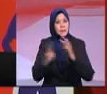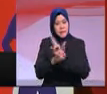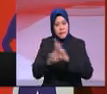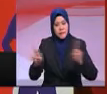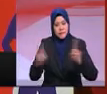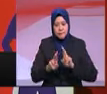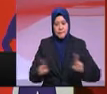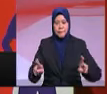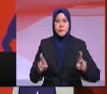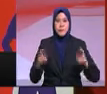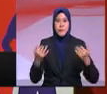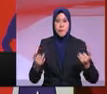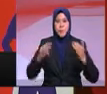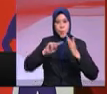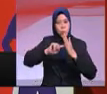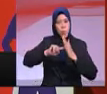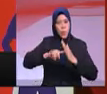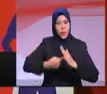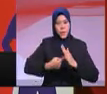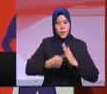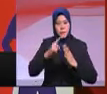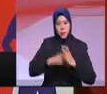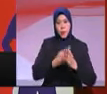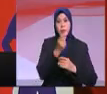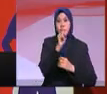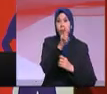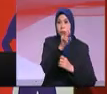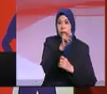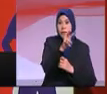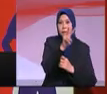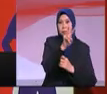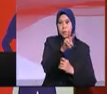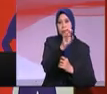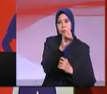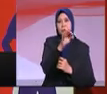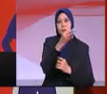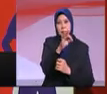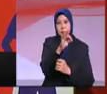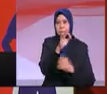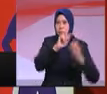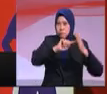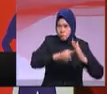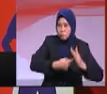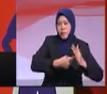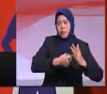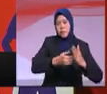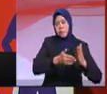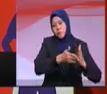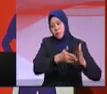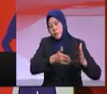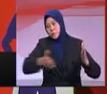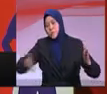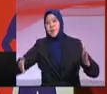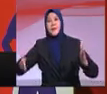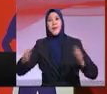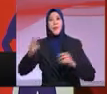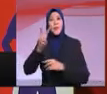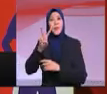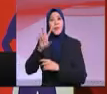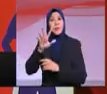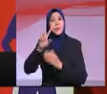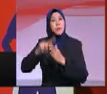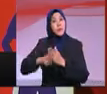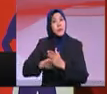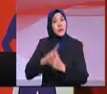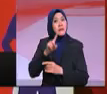sediakan kesiapsiagaan kita bermula pada Disember 2019, dan pada 25 Januari